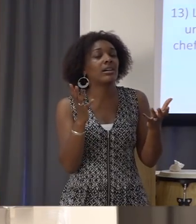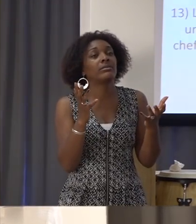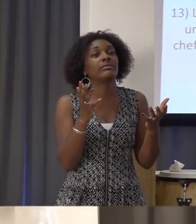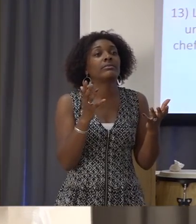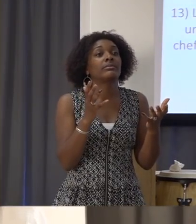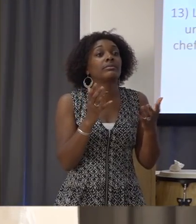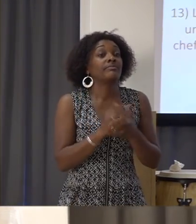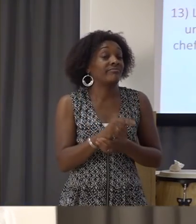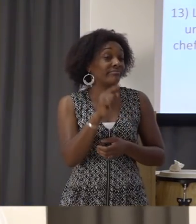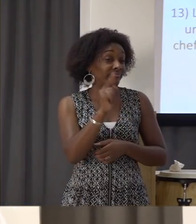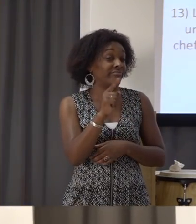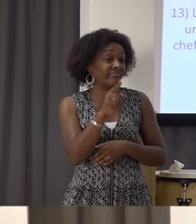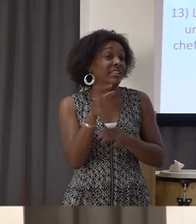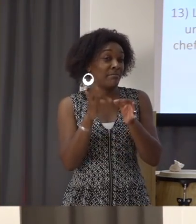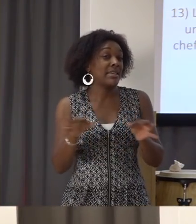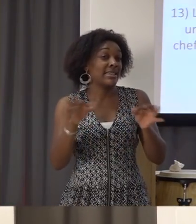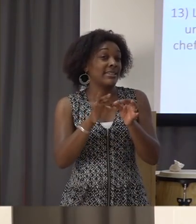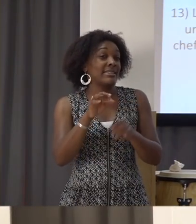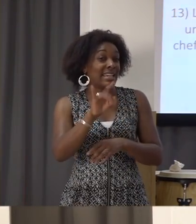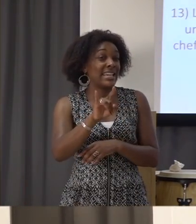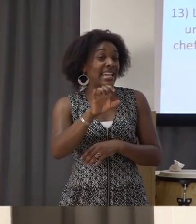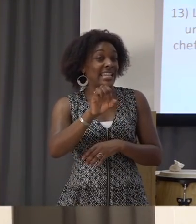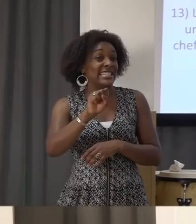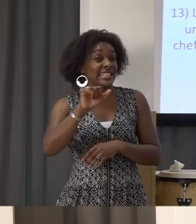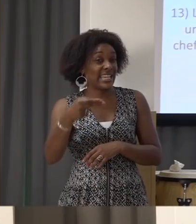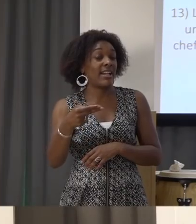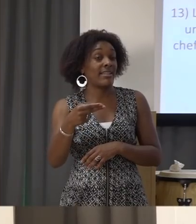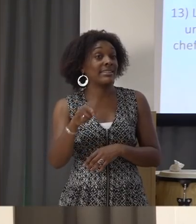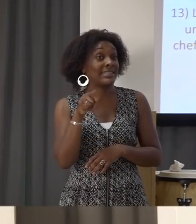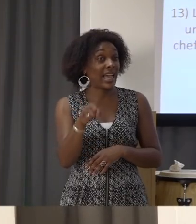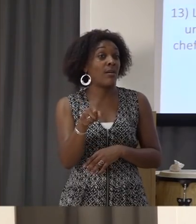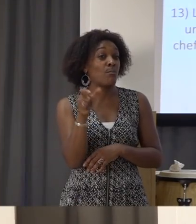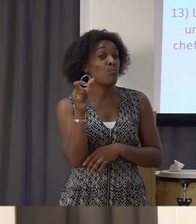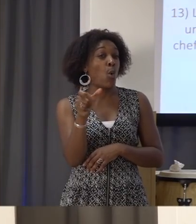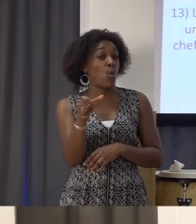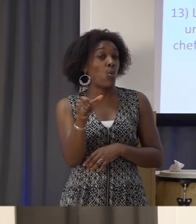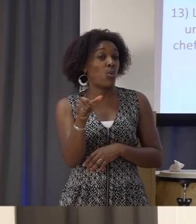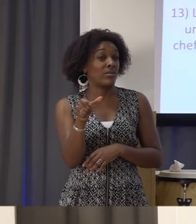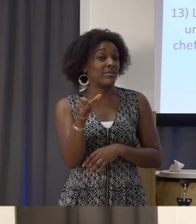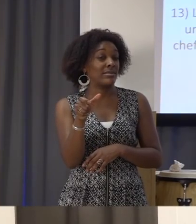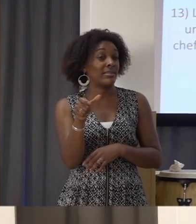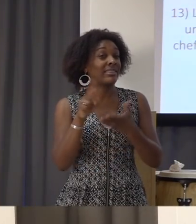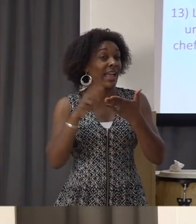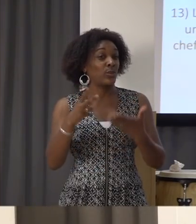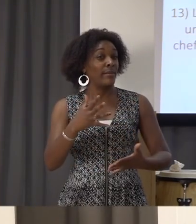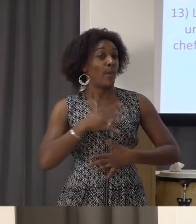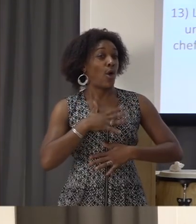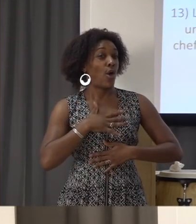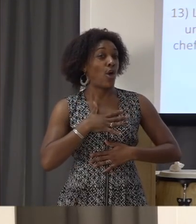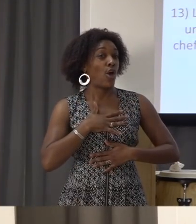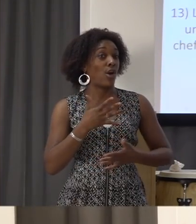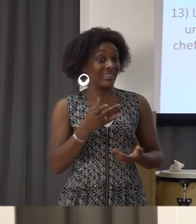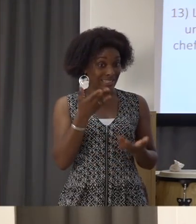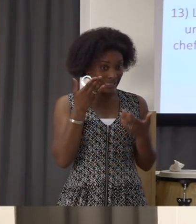Les Essiens, l'esprit des Essiens, la divinité des Essiens, c'est ce qu'elle cause dans